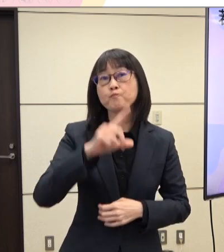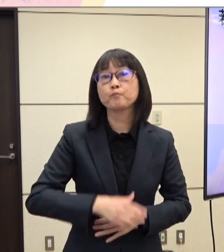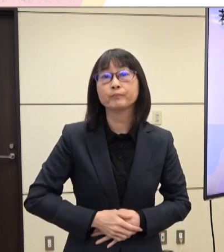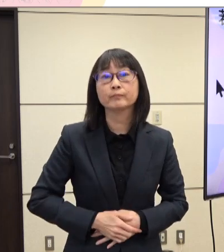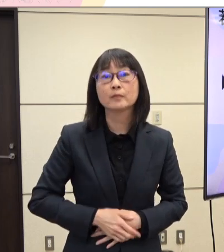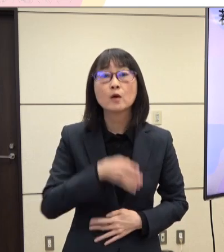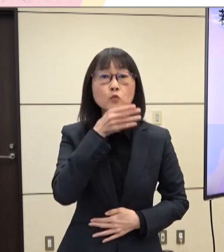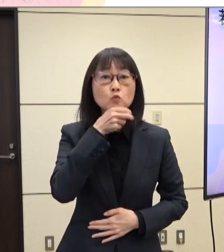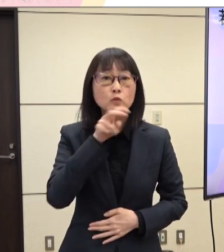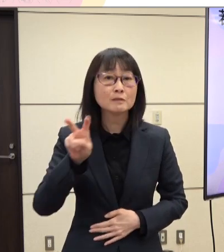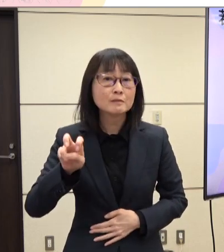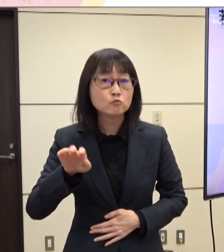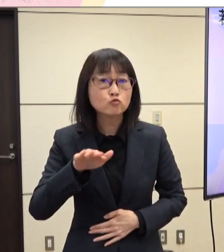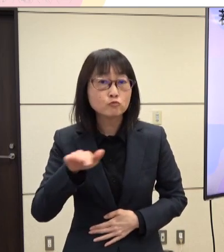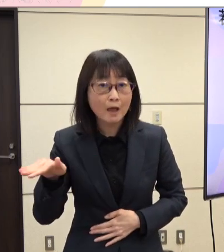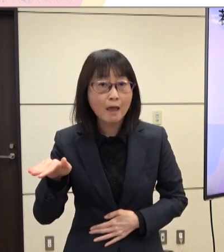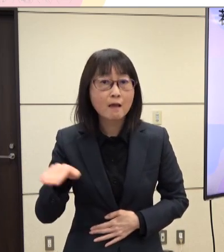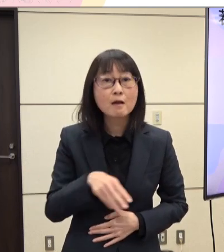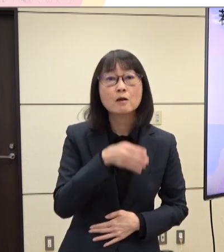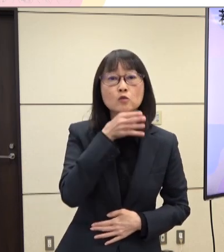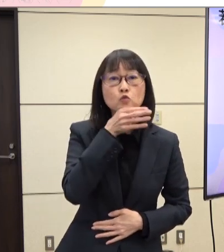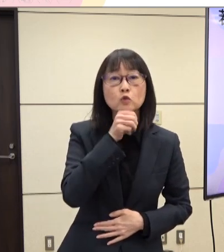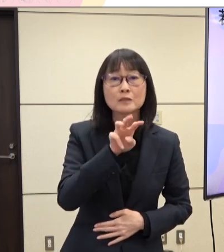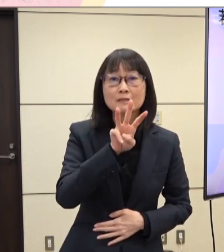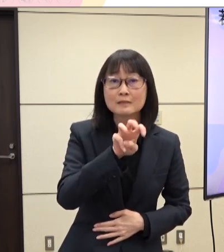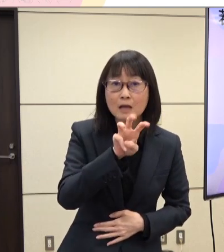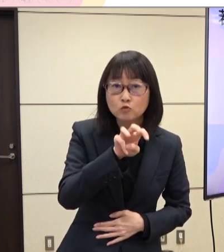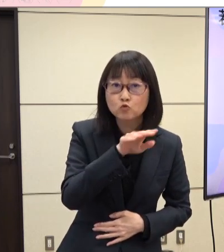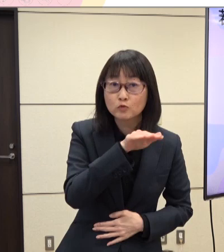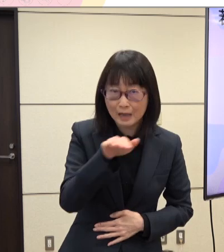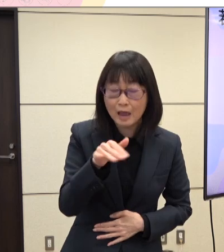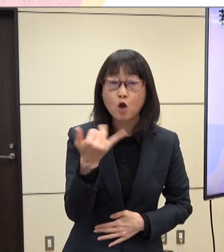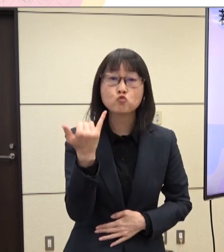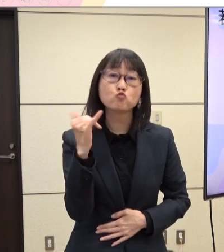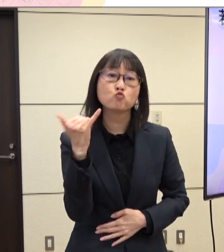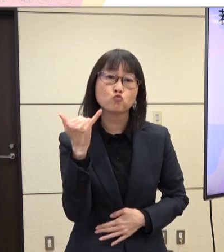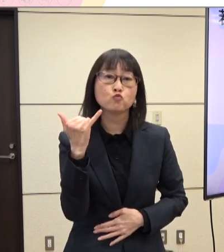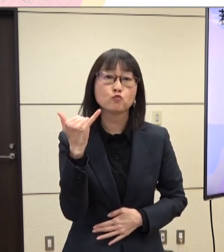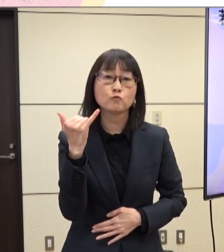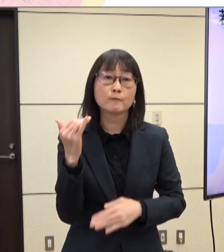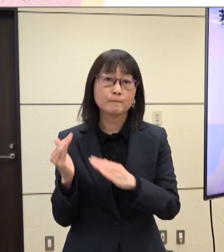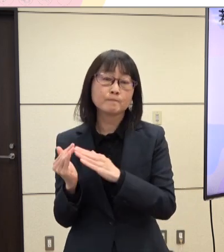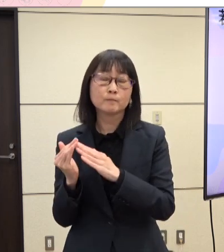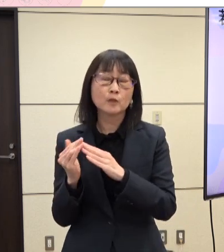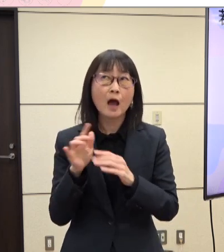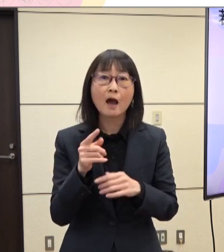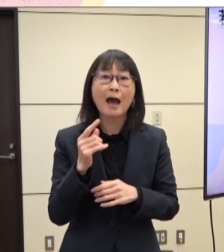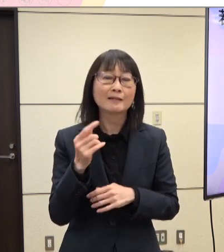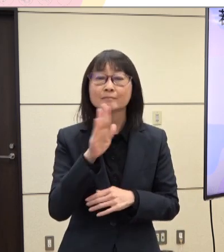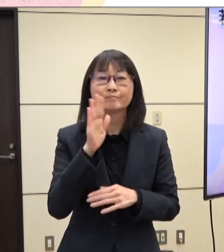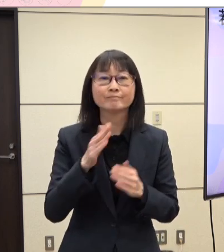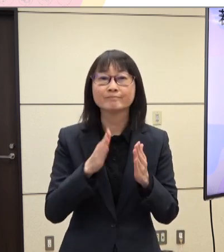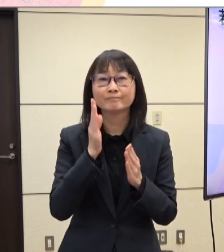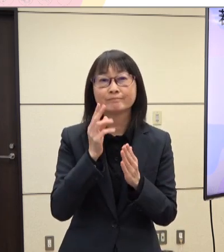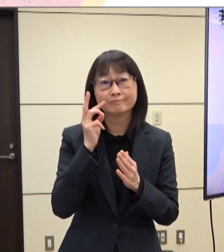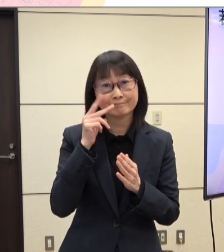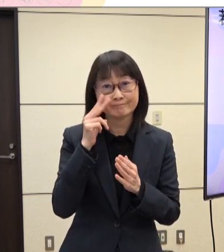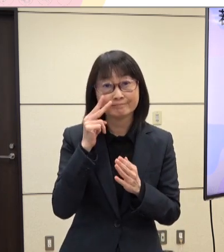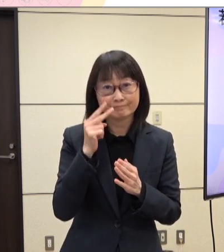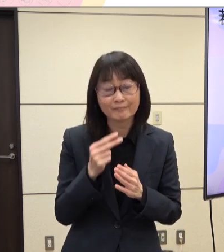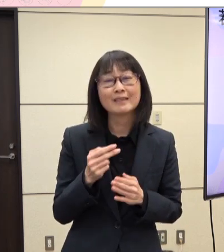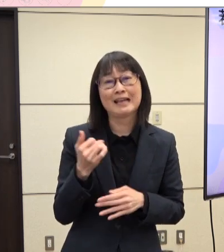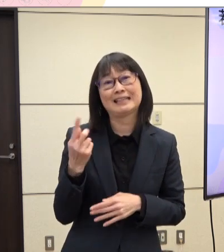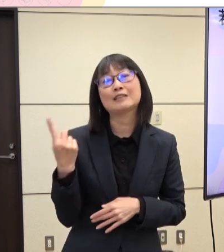20代から30代の単身夫婦が 68% を占めておりまして、そして移住